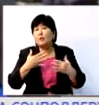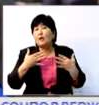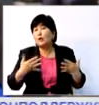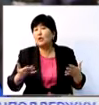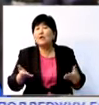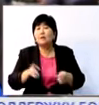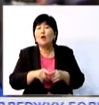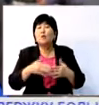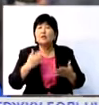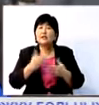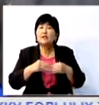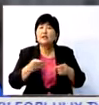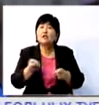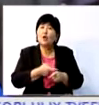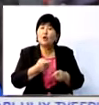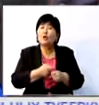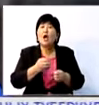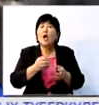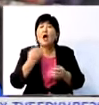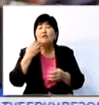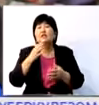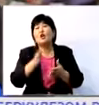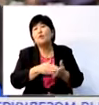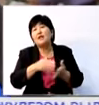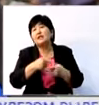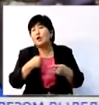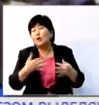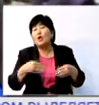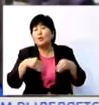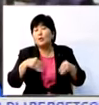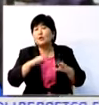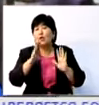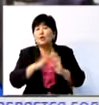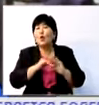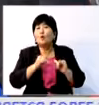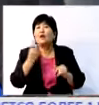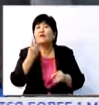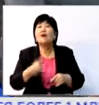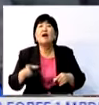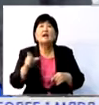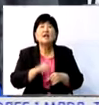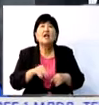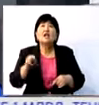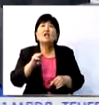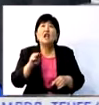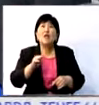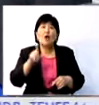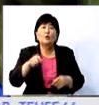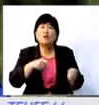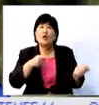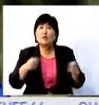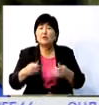культур. Больше стали сажать картофеля, овощей, масличных культур. Площади под софлор увеличили в два раза. Жанна Курганцы на ярмарку